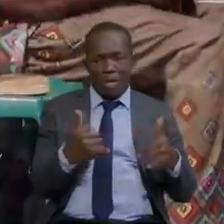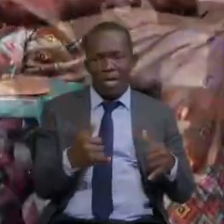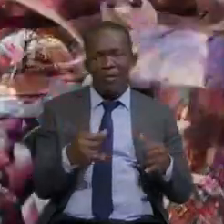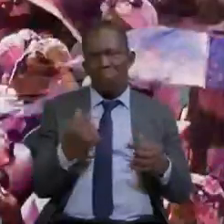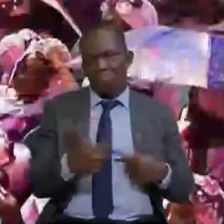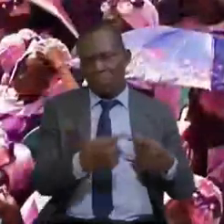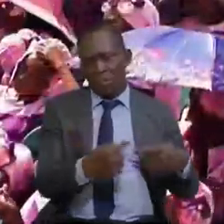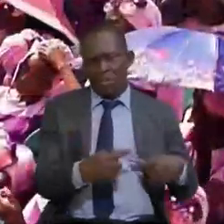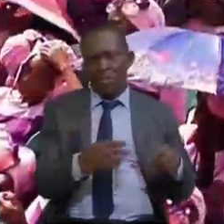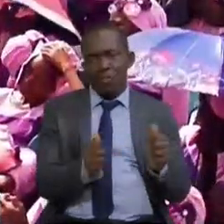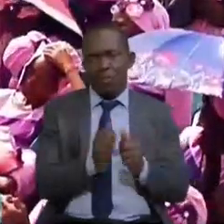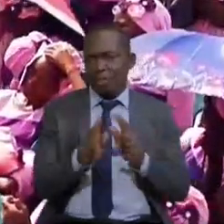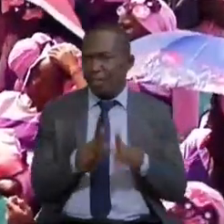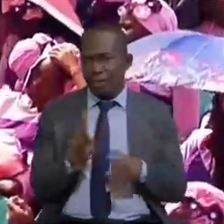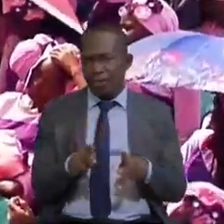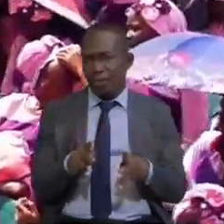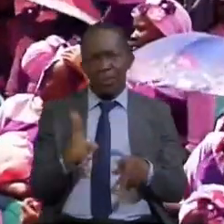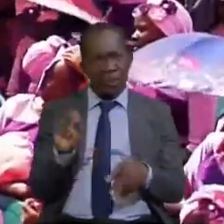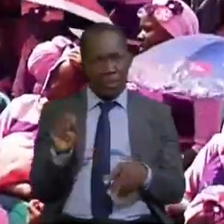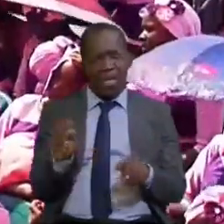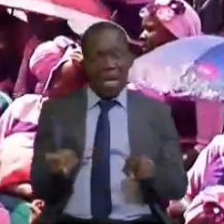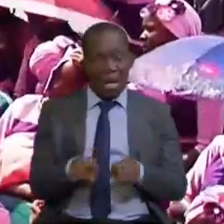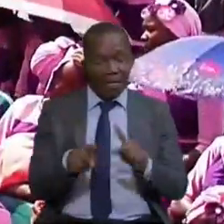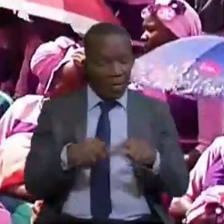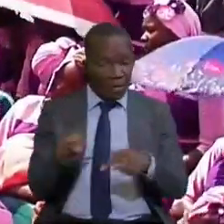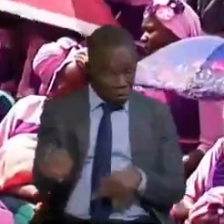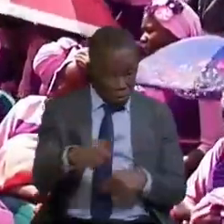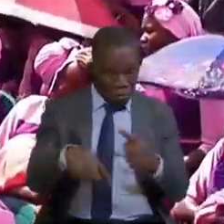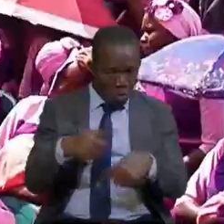Comme nous allons, dit-il. Nous devons leur enseigner.